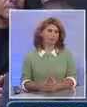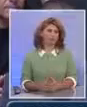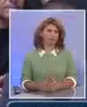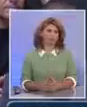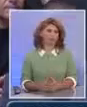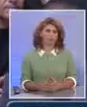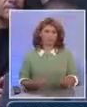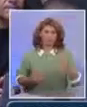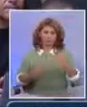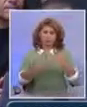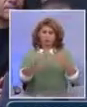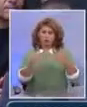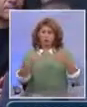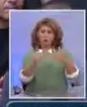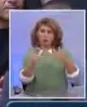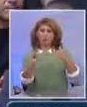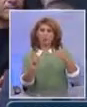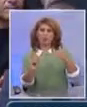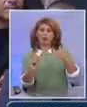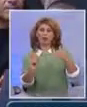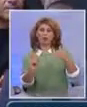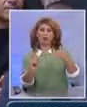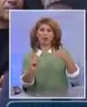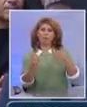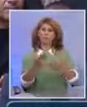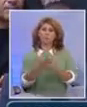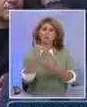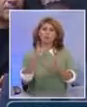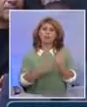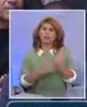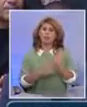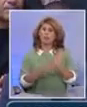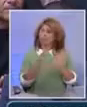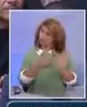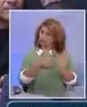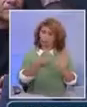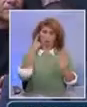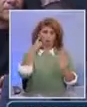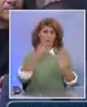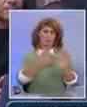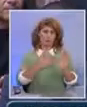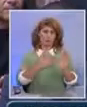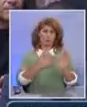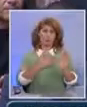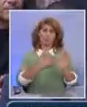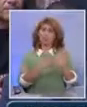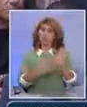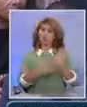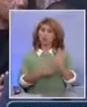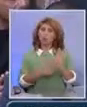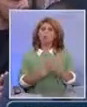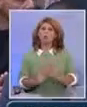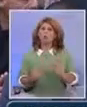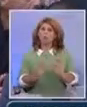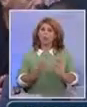όριο του 10, το οποίο είχε τεθεί με ένα νόμο πολύ σωστό κατά την άποψή μας, νόμο ο οποίος προέβλεπε ότι